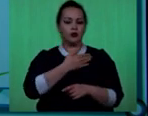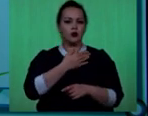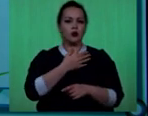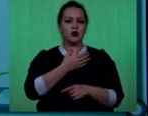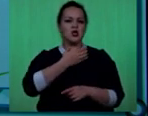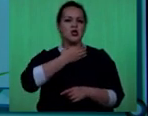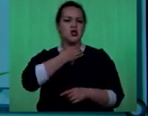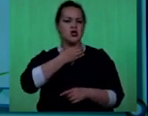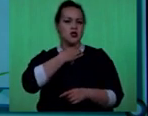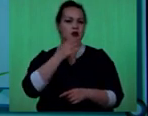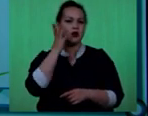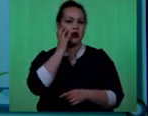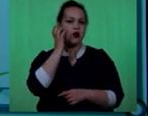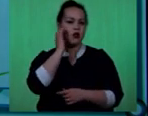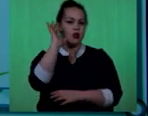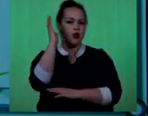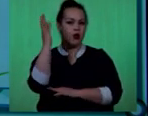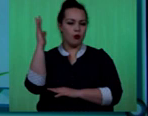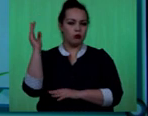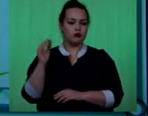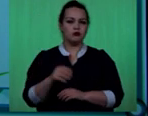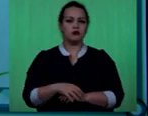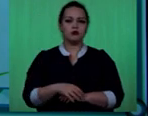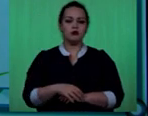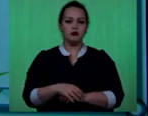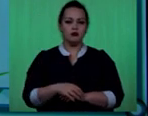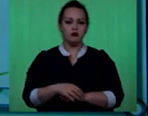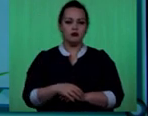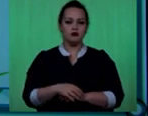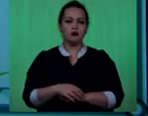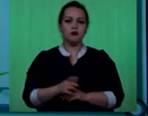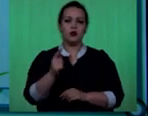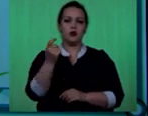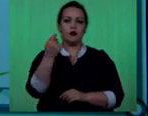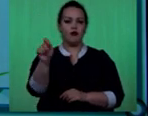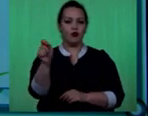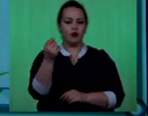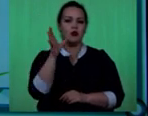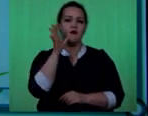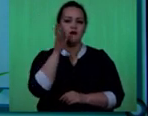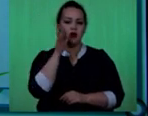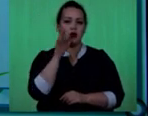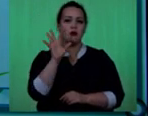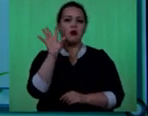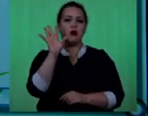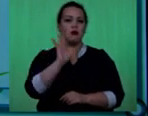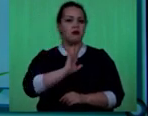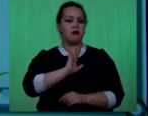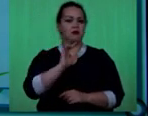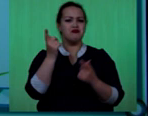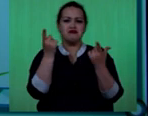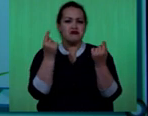яблони в военное время негде было взять культурные яблоки